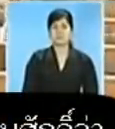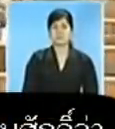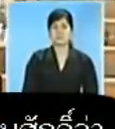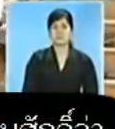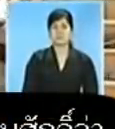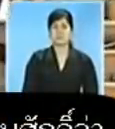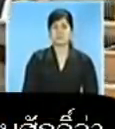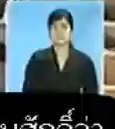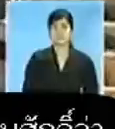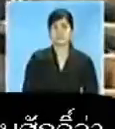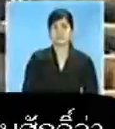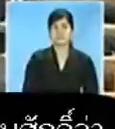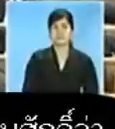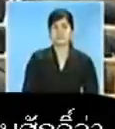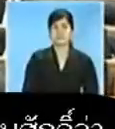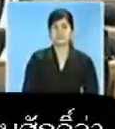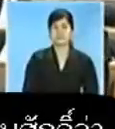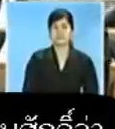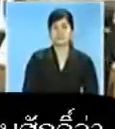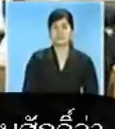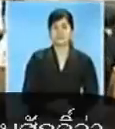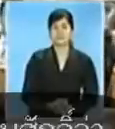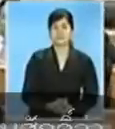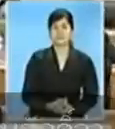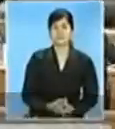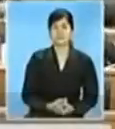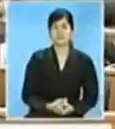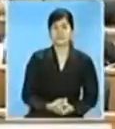ท่านประธานครับรับการประชุมดี